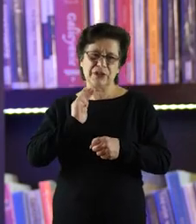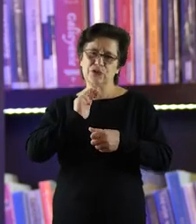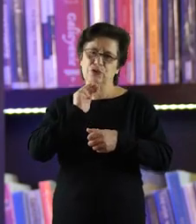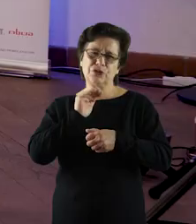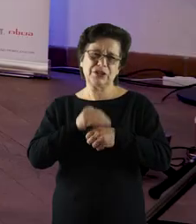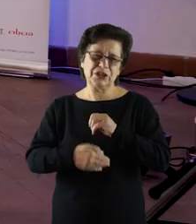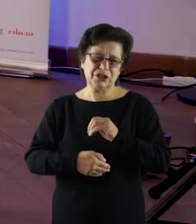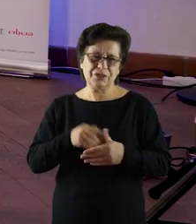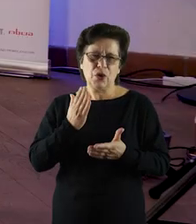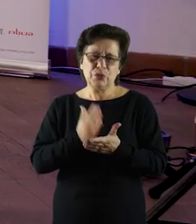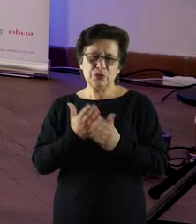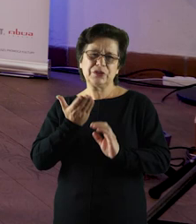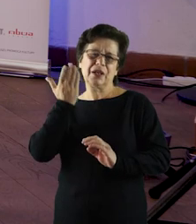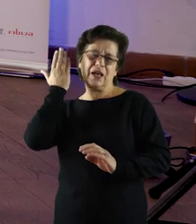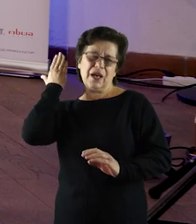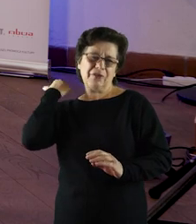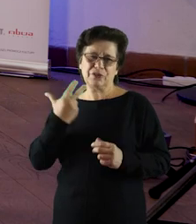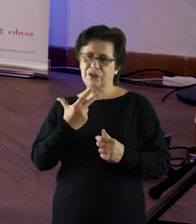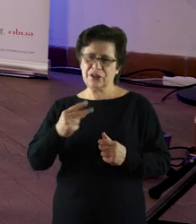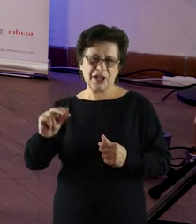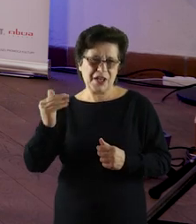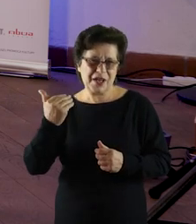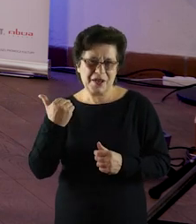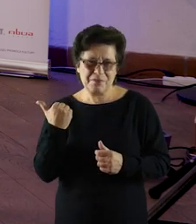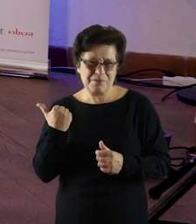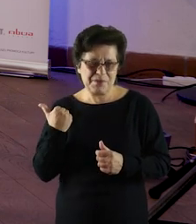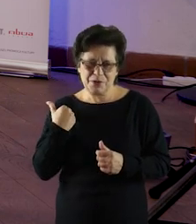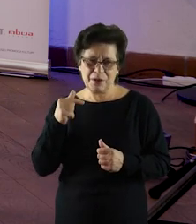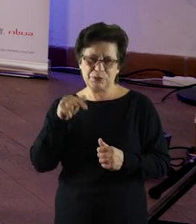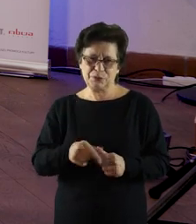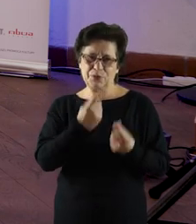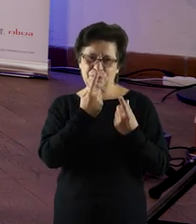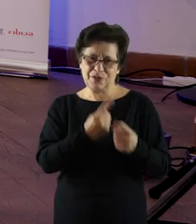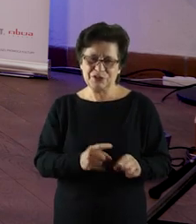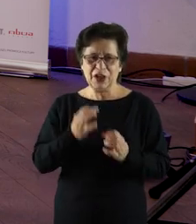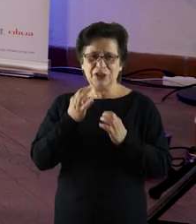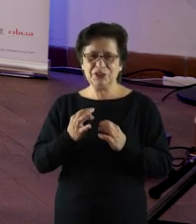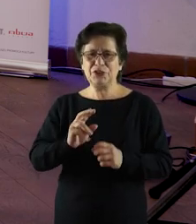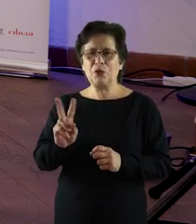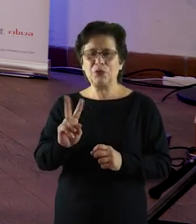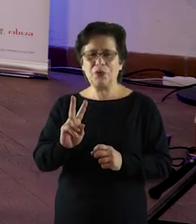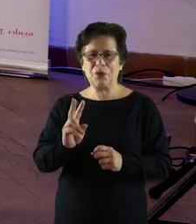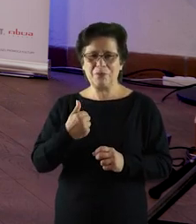lat temu w Waszym mieście i kto mnie przywitał? Pan Krzyś. I dzisiaj także Pan Krzyś. Nie